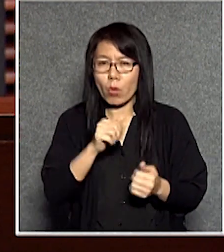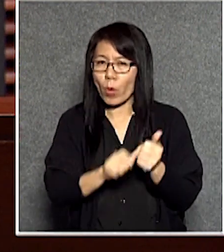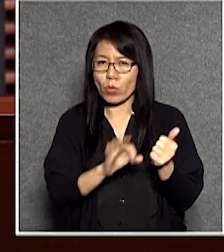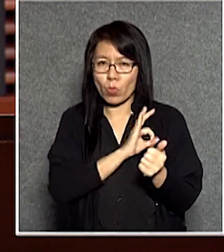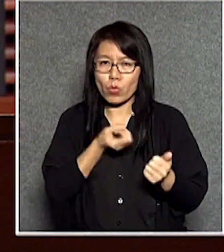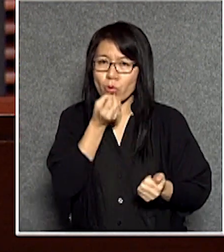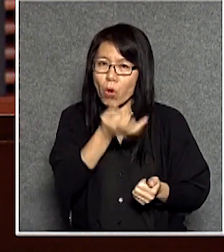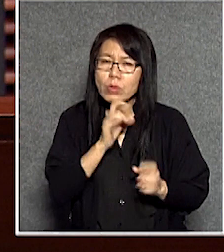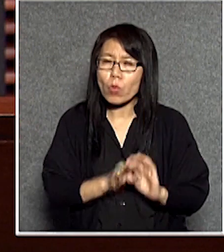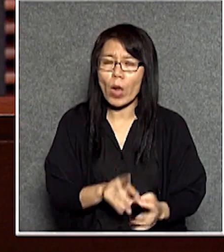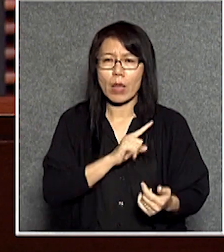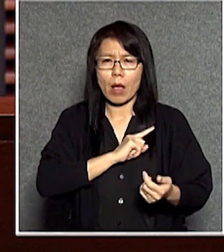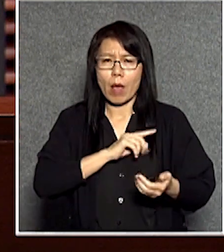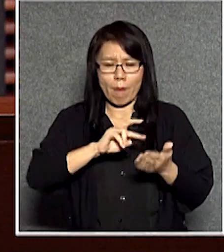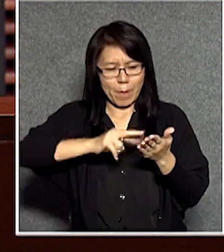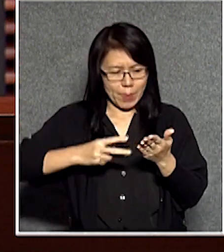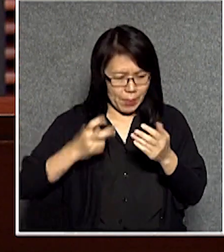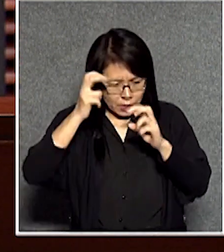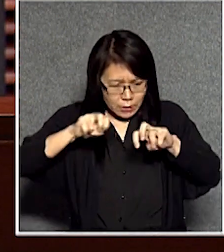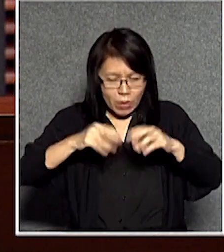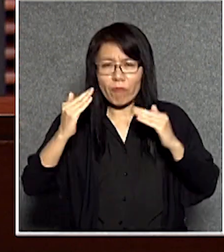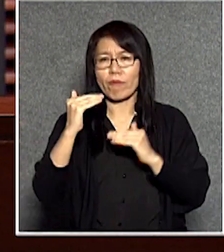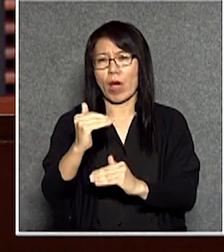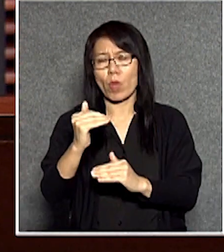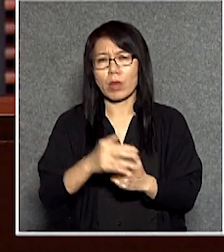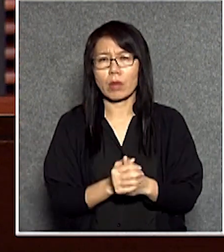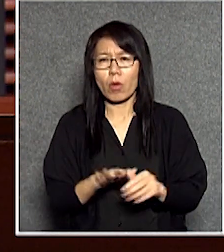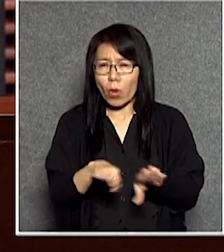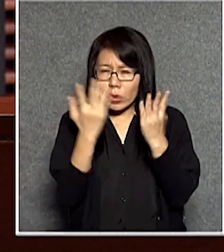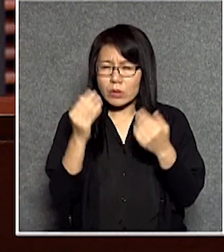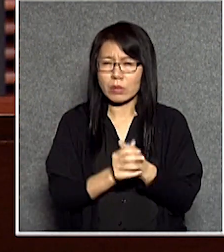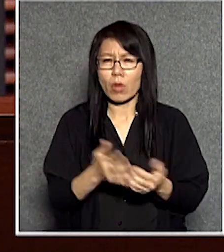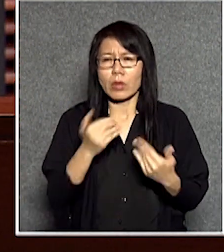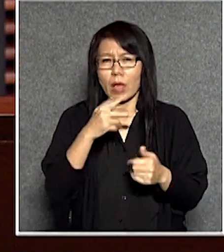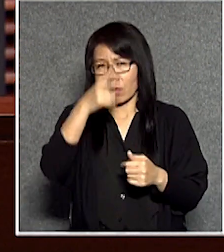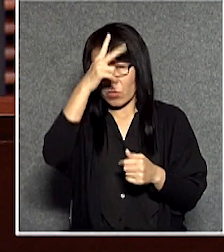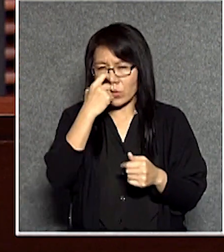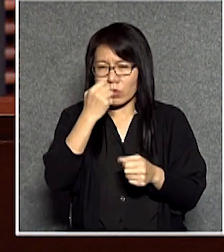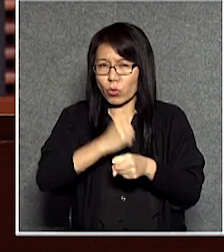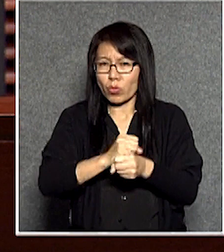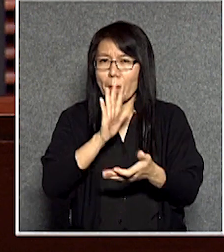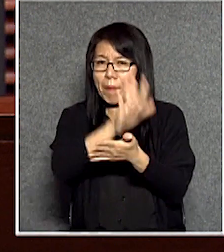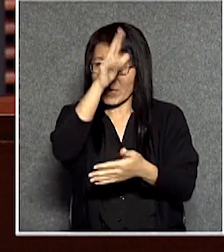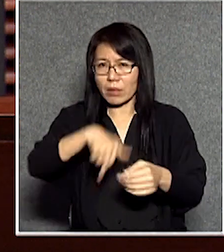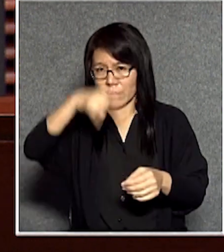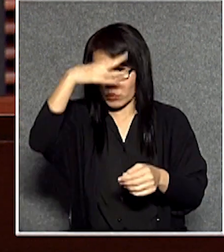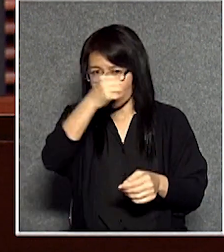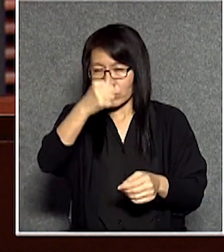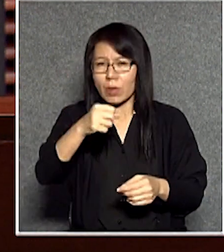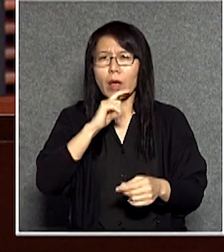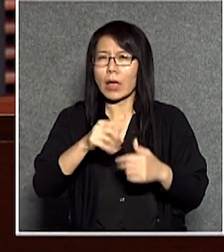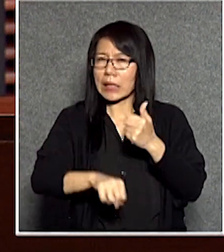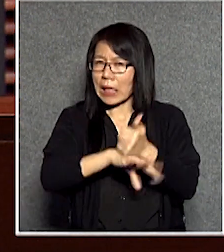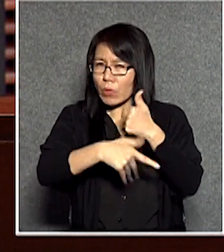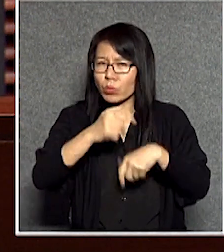出修訂研究的範疇呢？一開始千萬不要忘記，梁振英做了差不多五年的行政長官，這些基本的